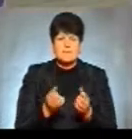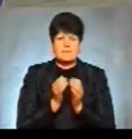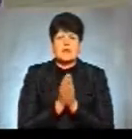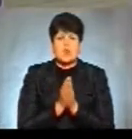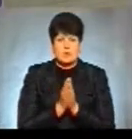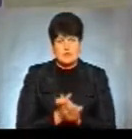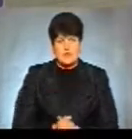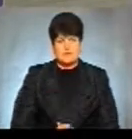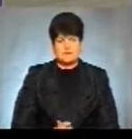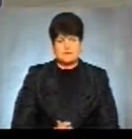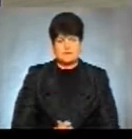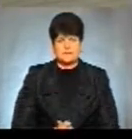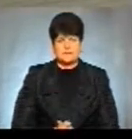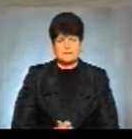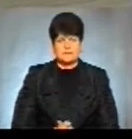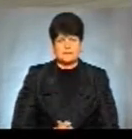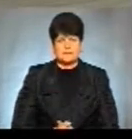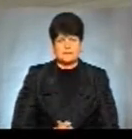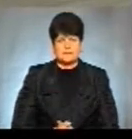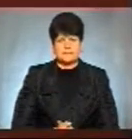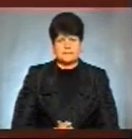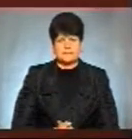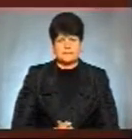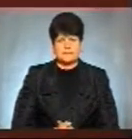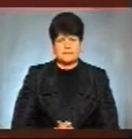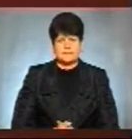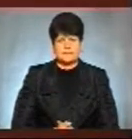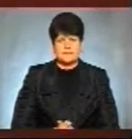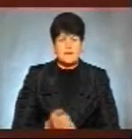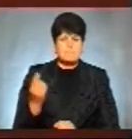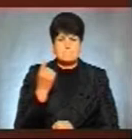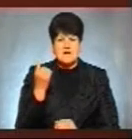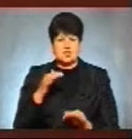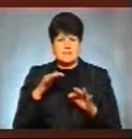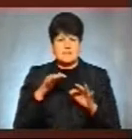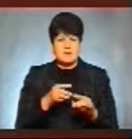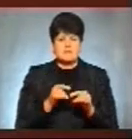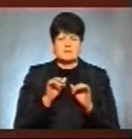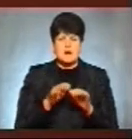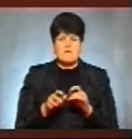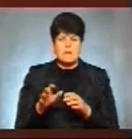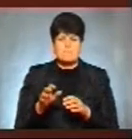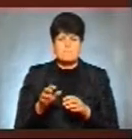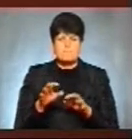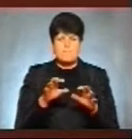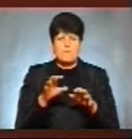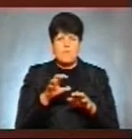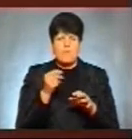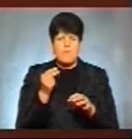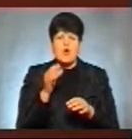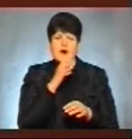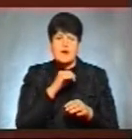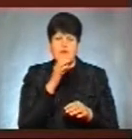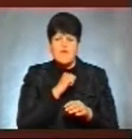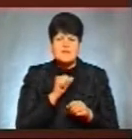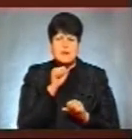клопотання. Світлана Лазорик, Василь Панчук, новини. Перший напад у справі пограбування і побиття валютників обвинувачені